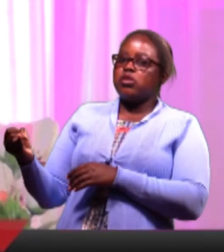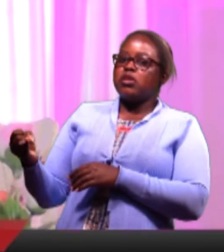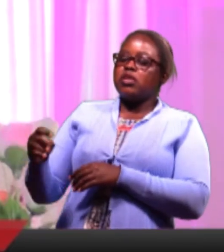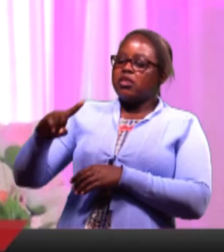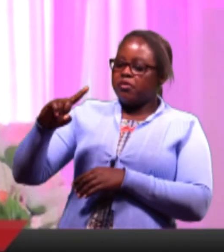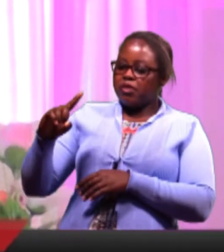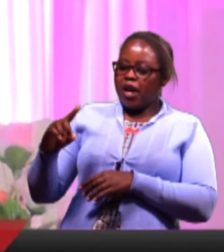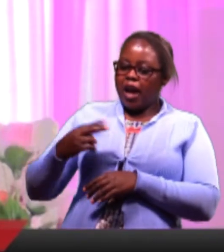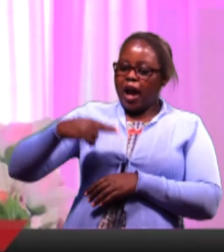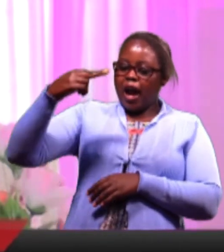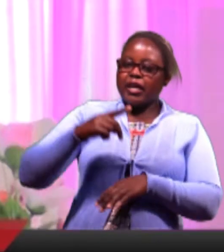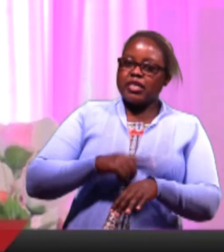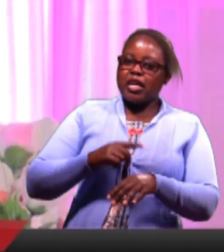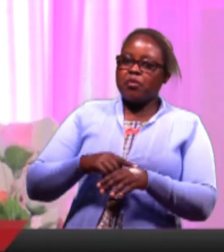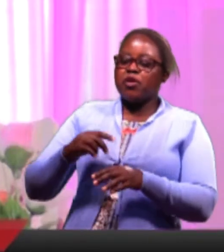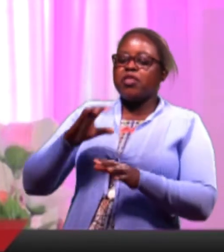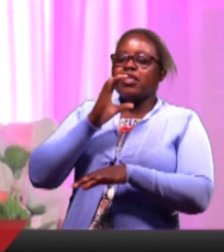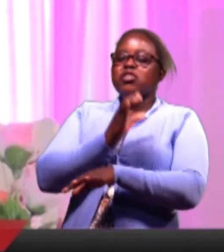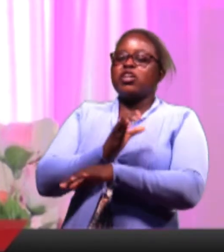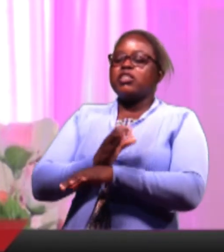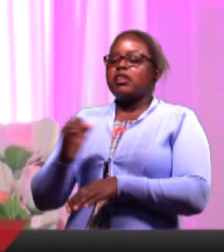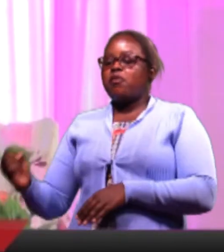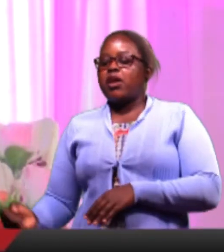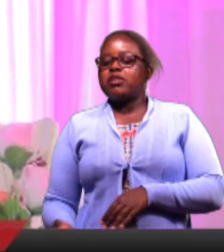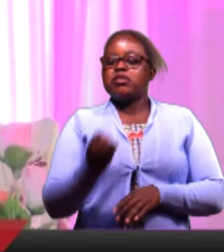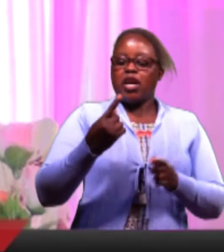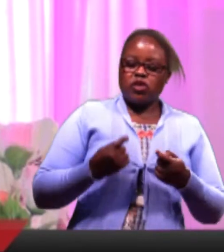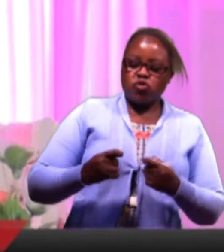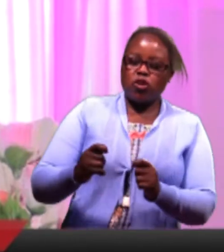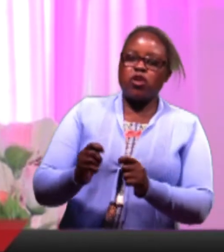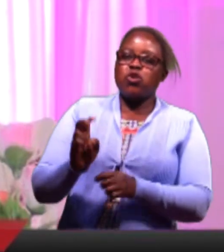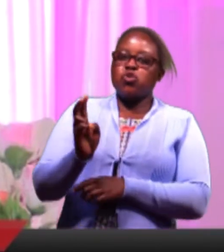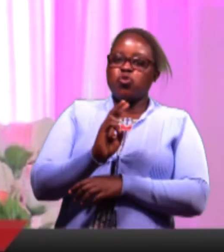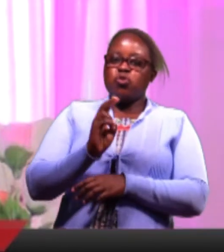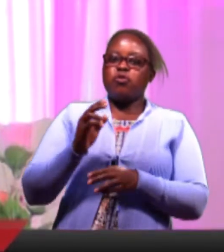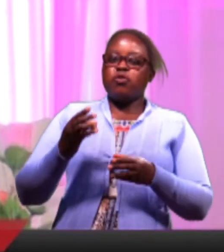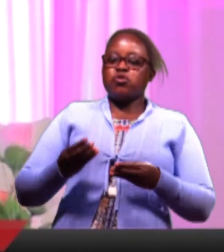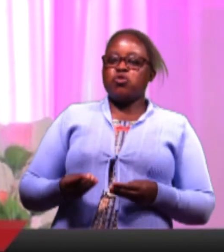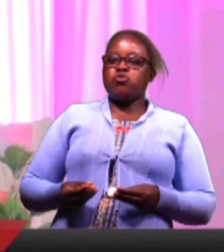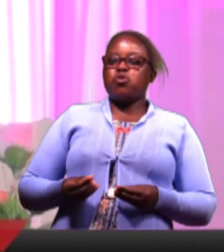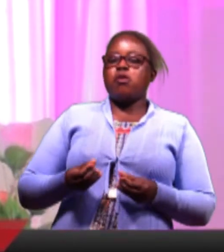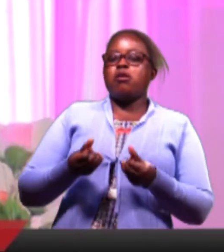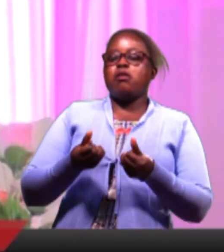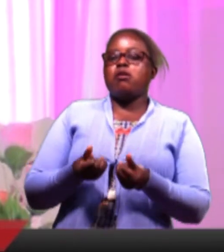arise, is the high time the church arose and try to find a solution.